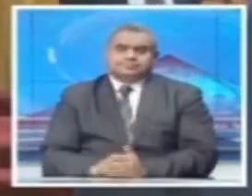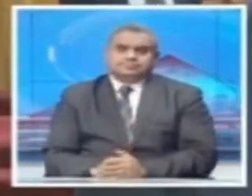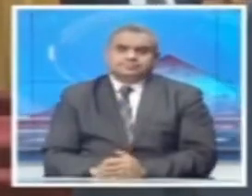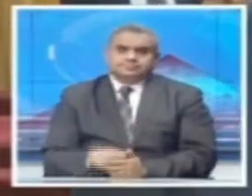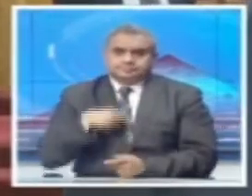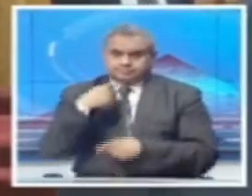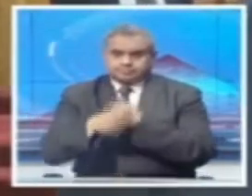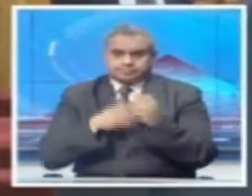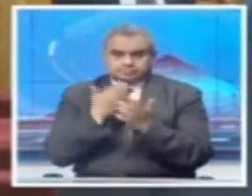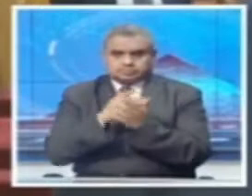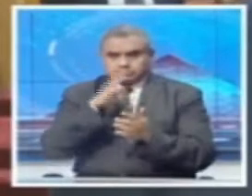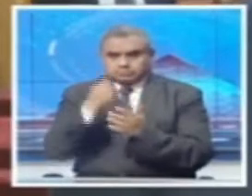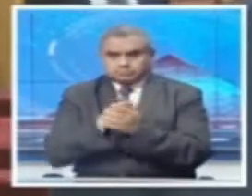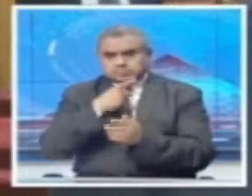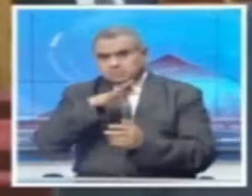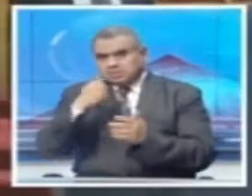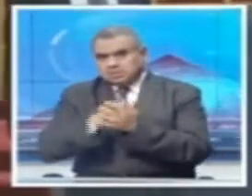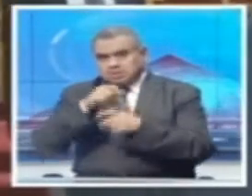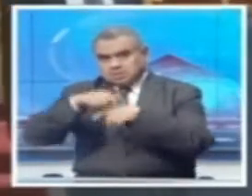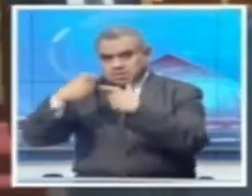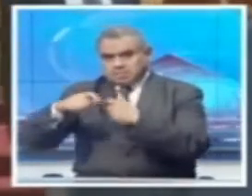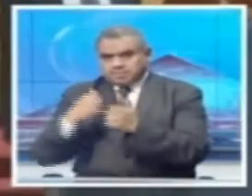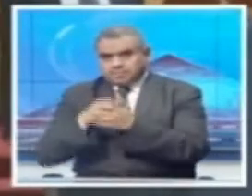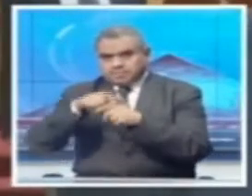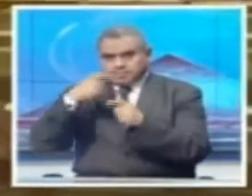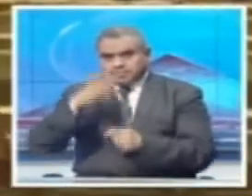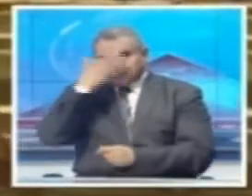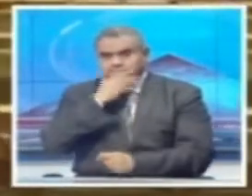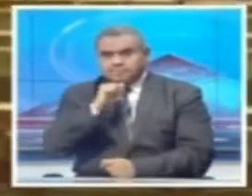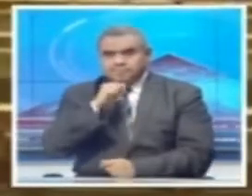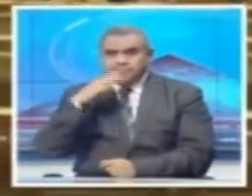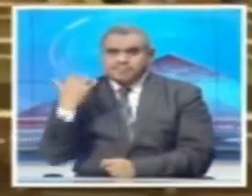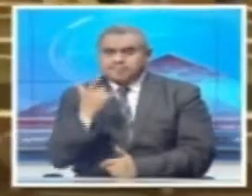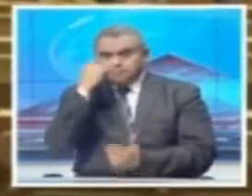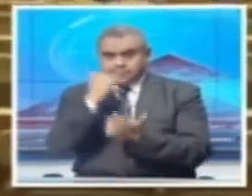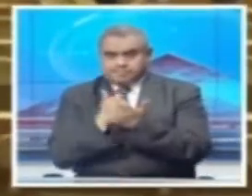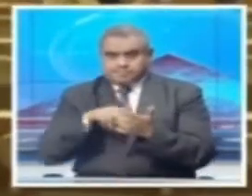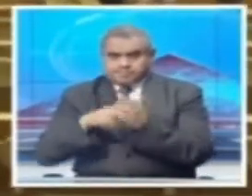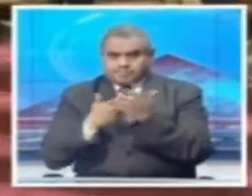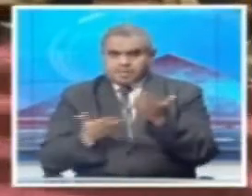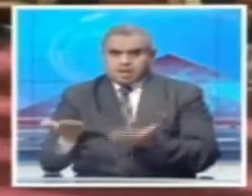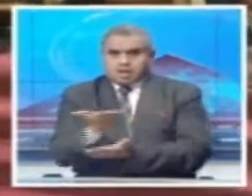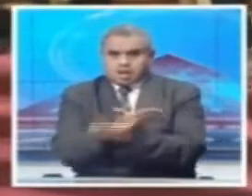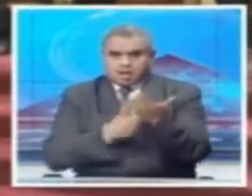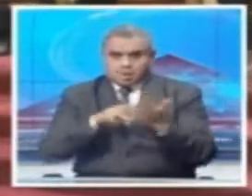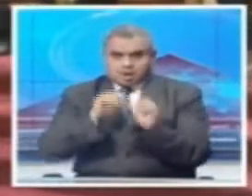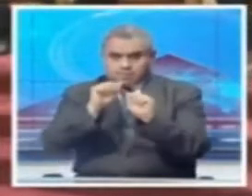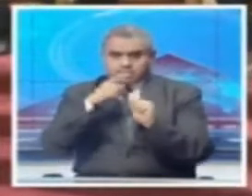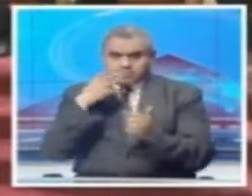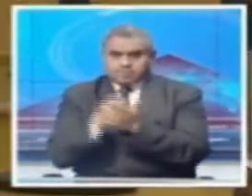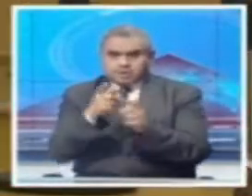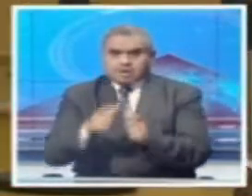وأثر ذلك على الدول النامية وبصفة خاصة في القارة الأفريقية. وانطلاقا من هذه المحاور تتأتى أهمية